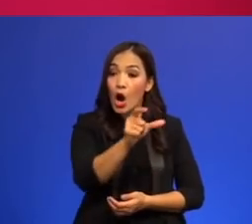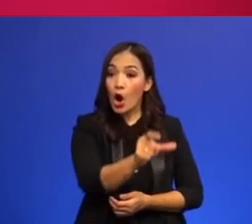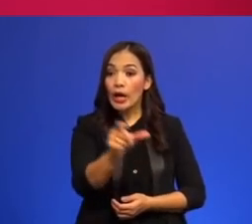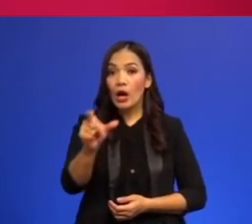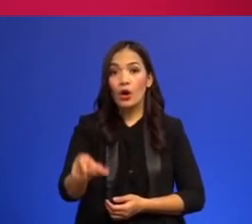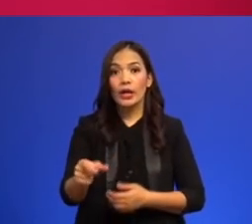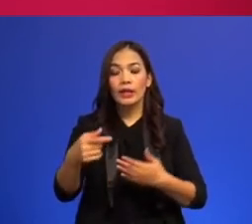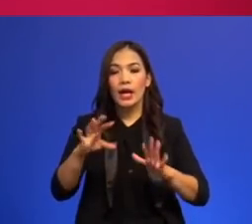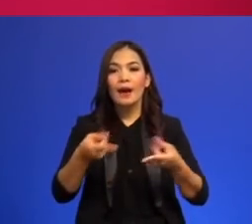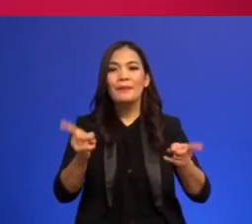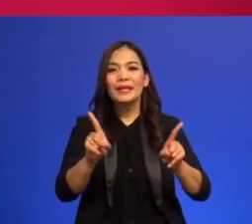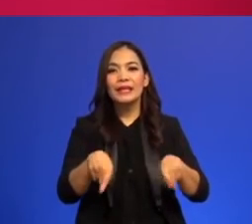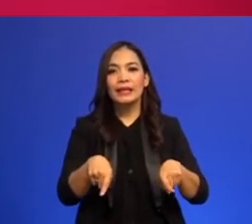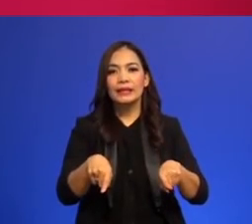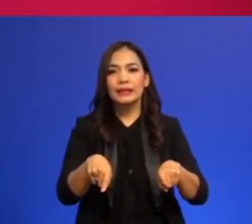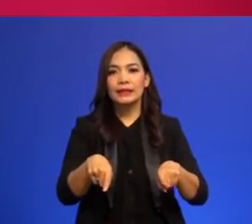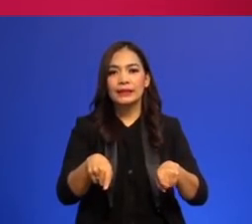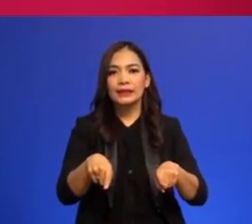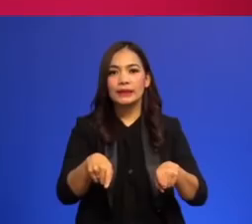Orang-orang yang disebut sebagai